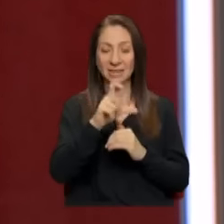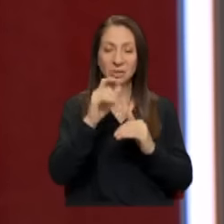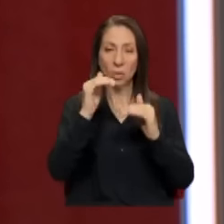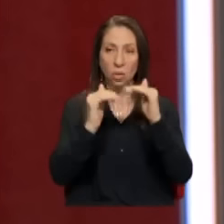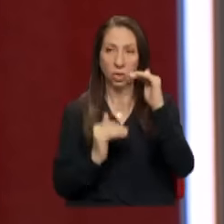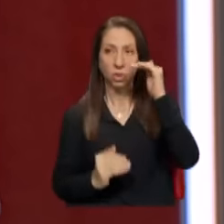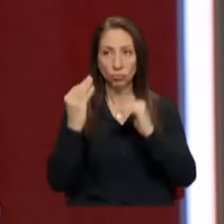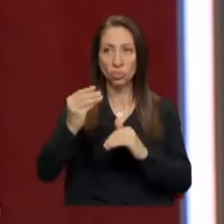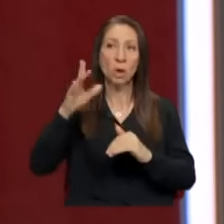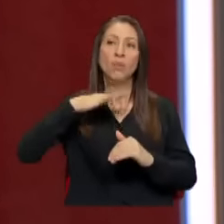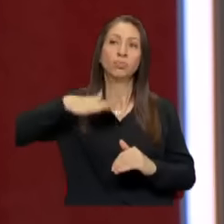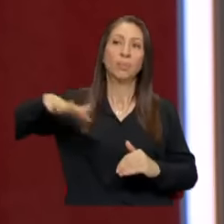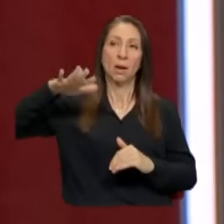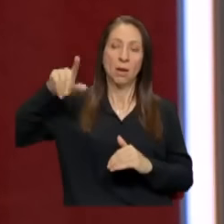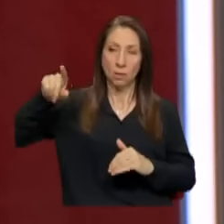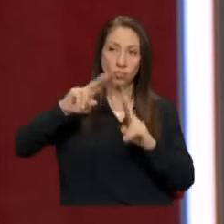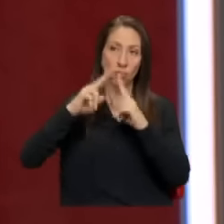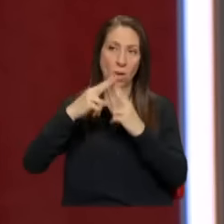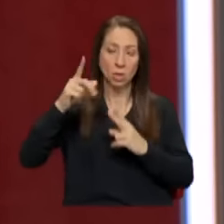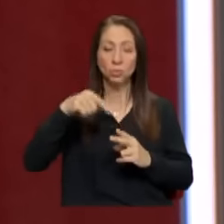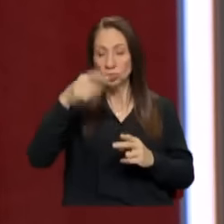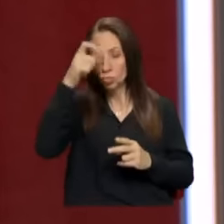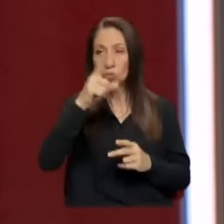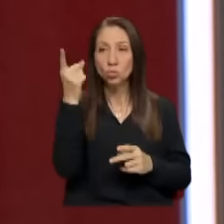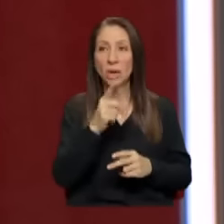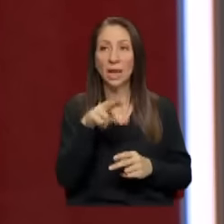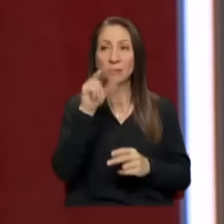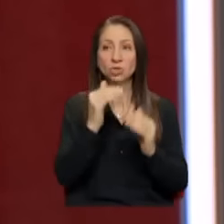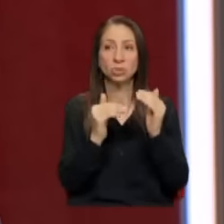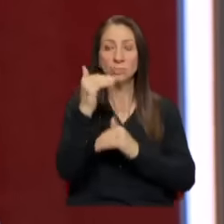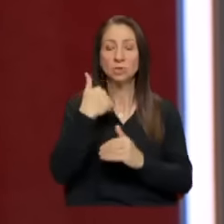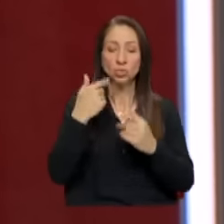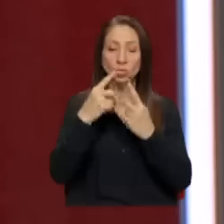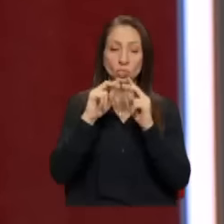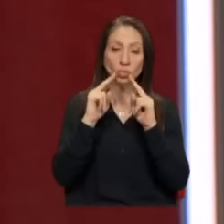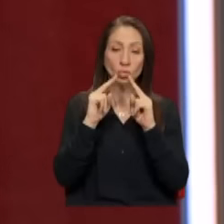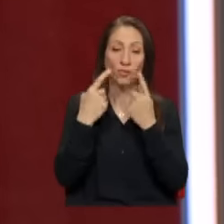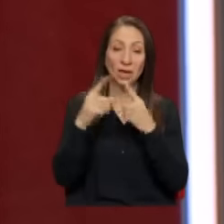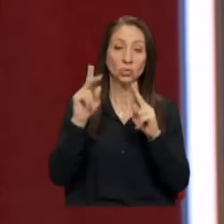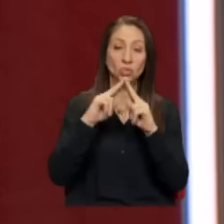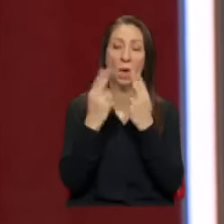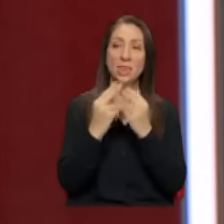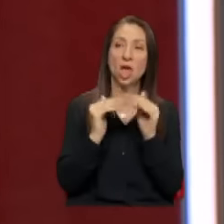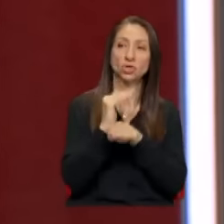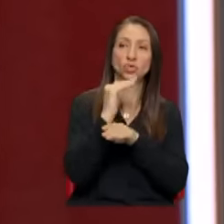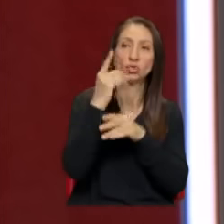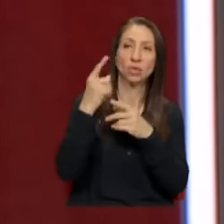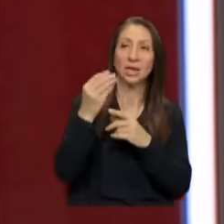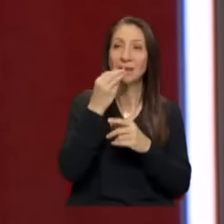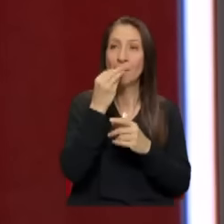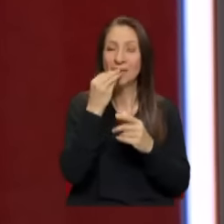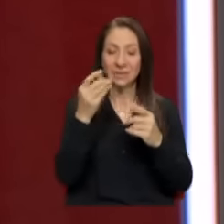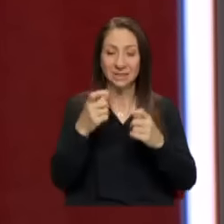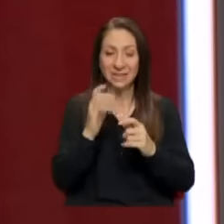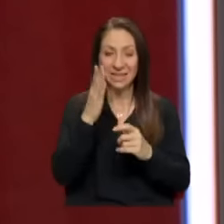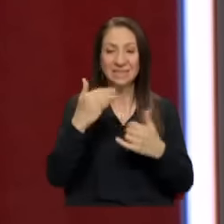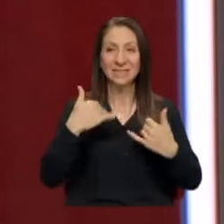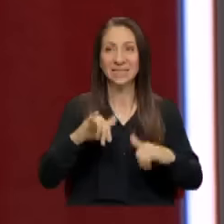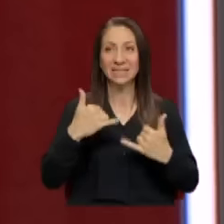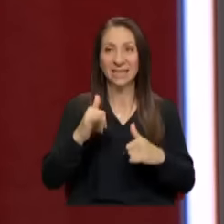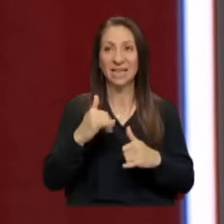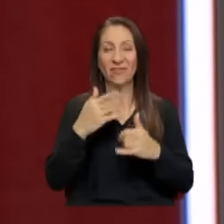enflasyonu. Türkiye'de %70'lerde, %70'in üzerinde. Biz yani dünyadan farklı dünyaların insanlarıyız. Zaten o yenen yemeklerden, gidilen